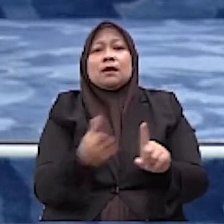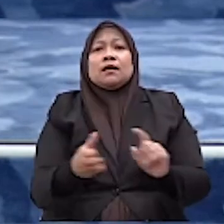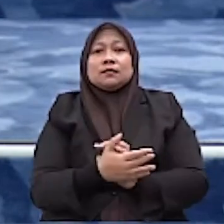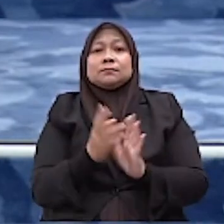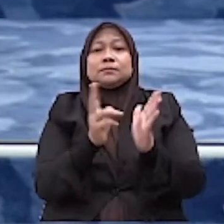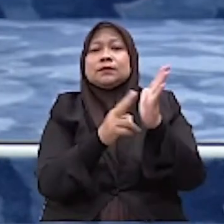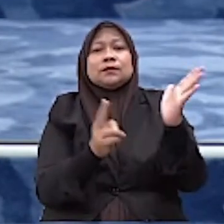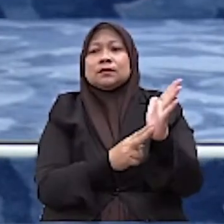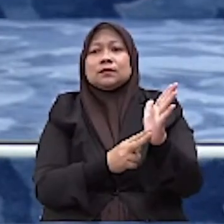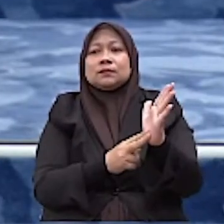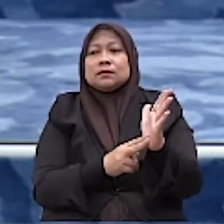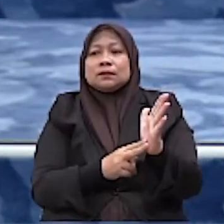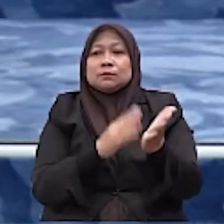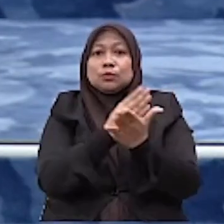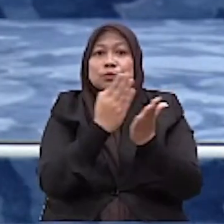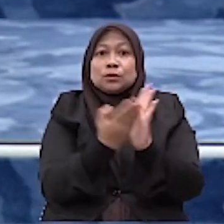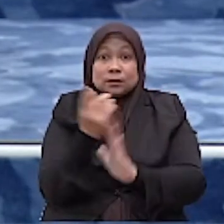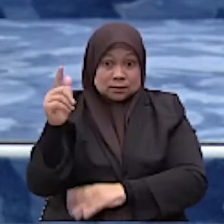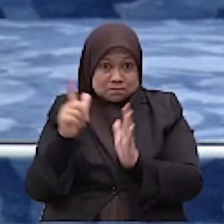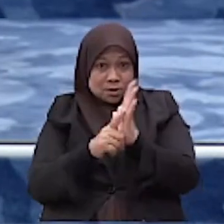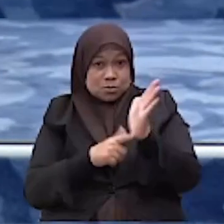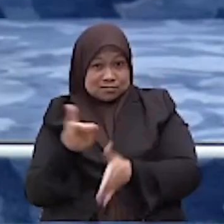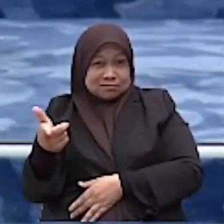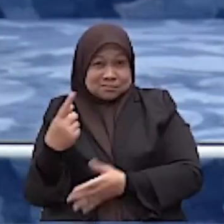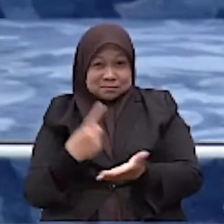peraturan mana peruntukan mana dia